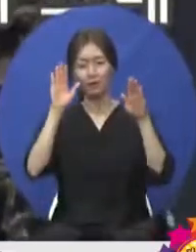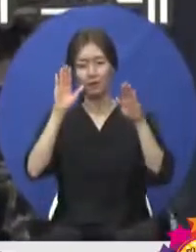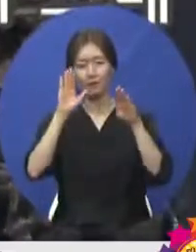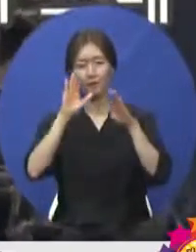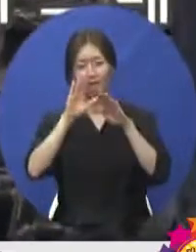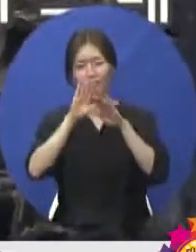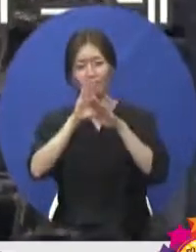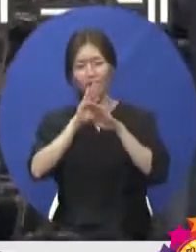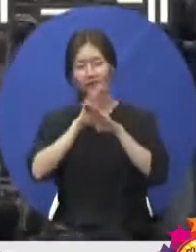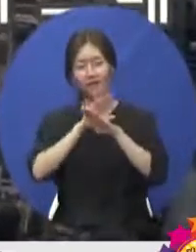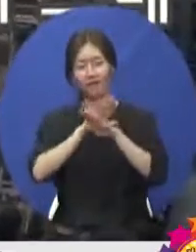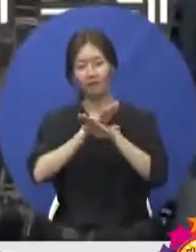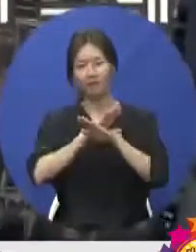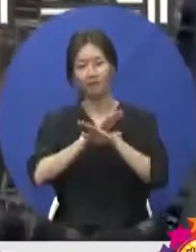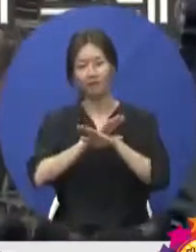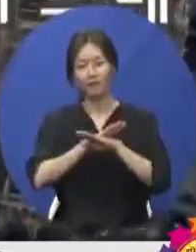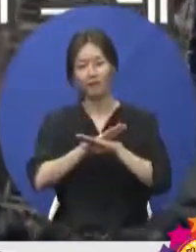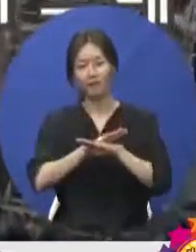밤도